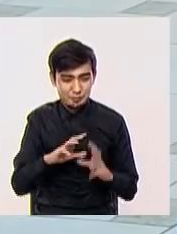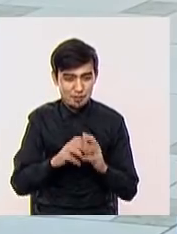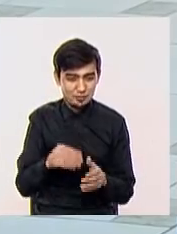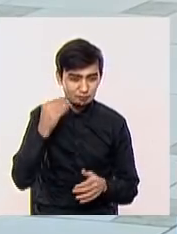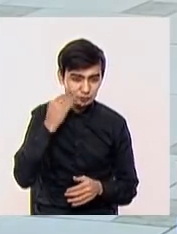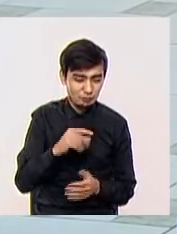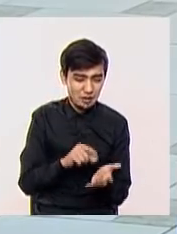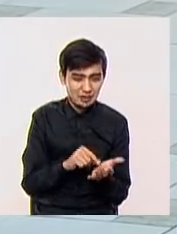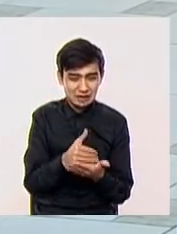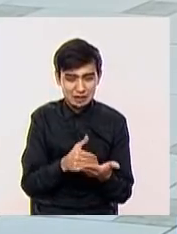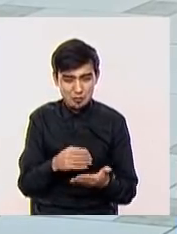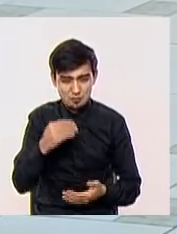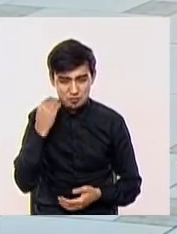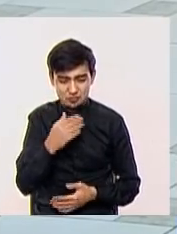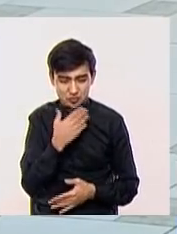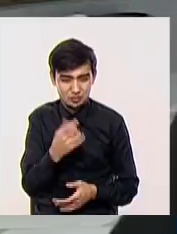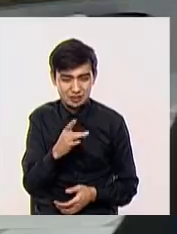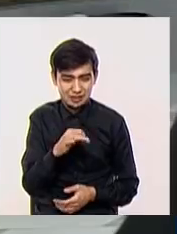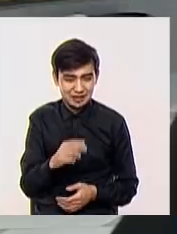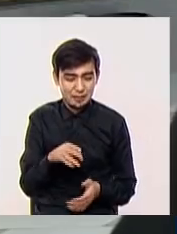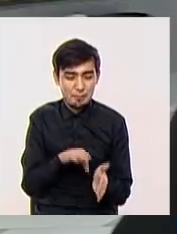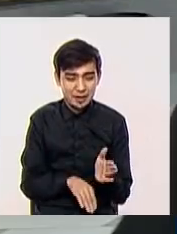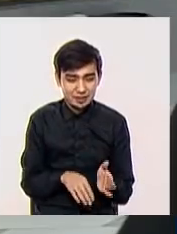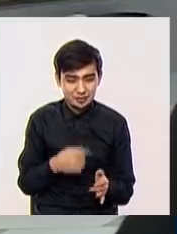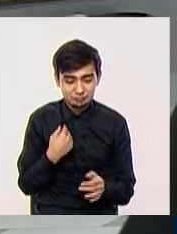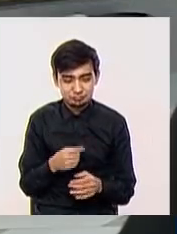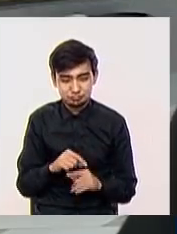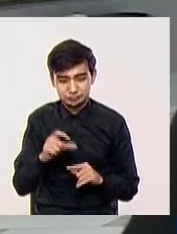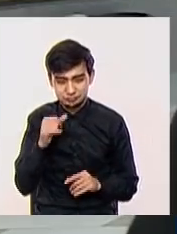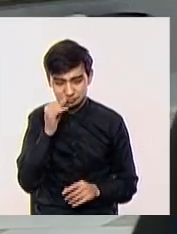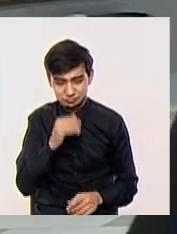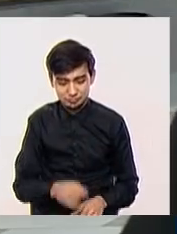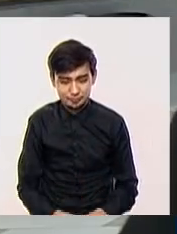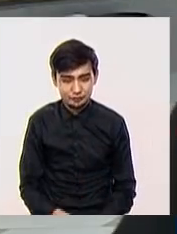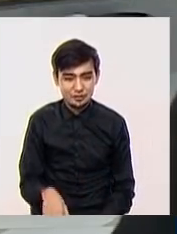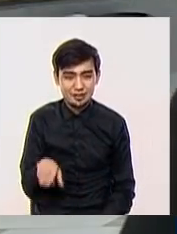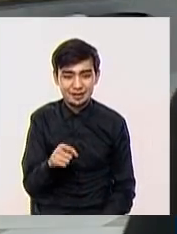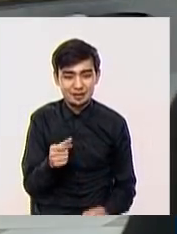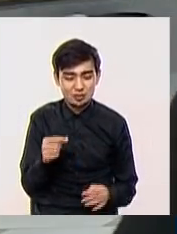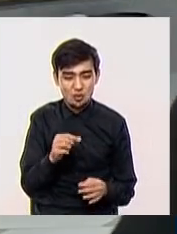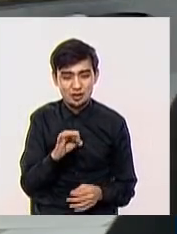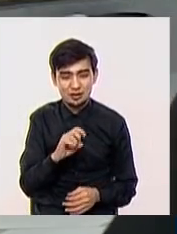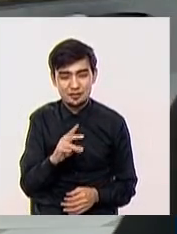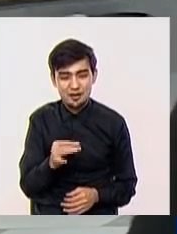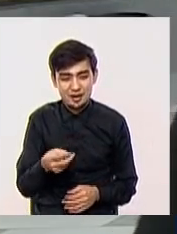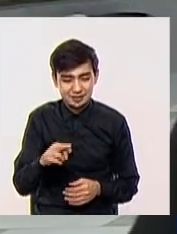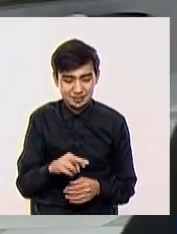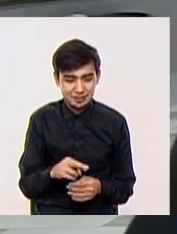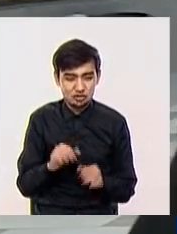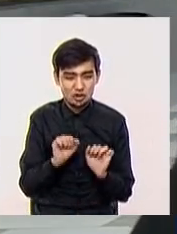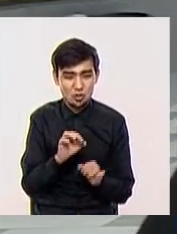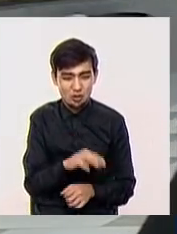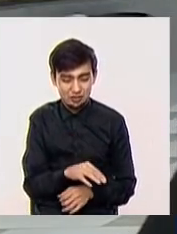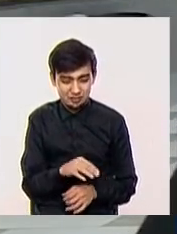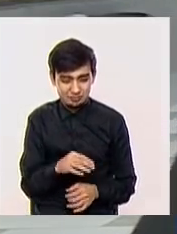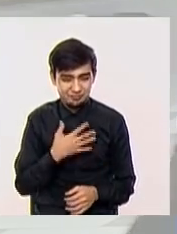идеальной пенсионной системы, и без рисков не обойтись. Эти деньги очень плохо защищены от инфляции внутренней, от разного